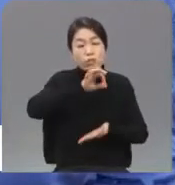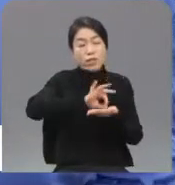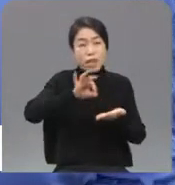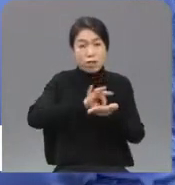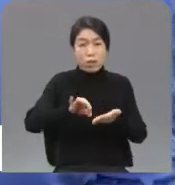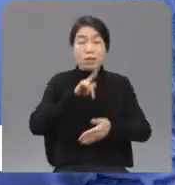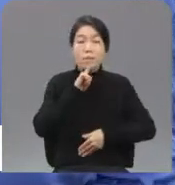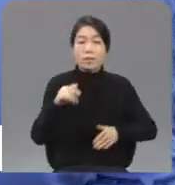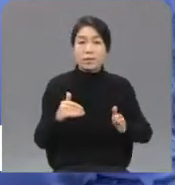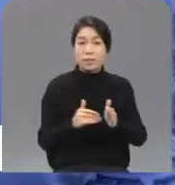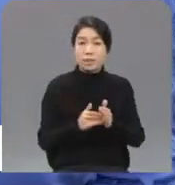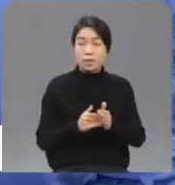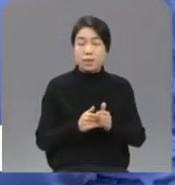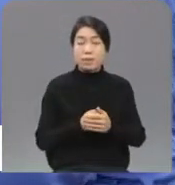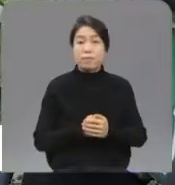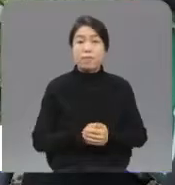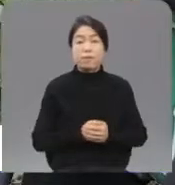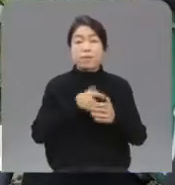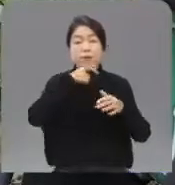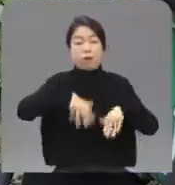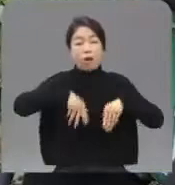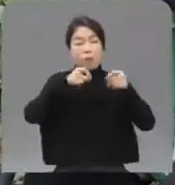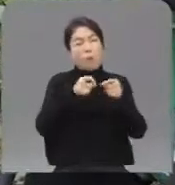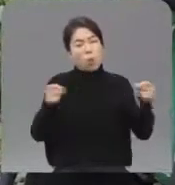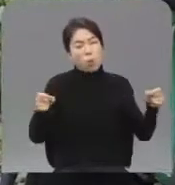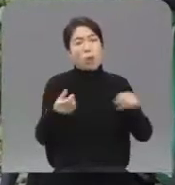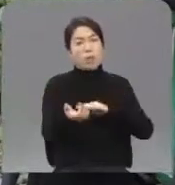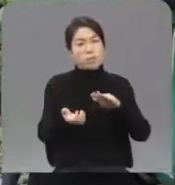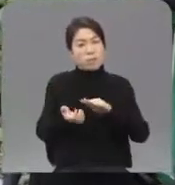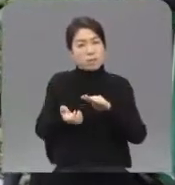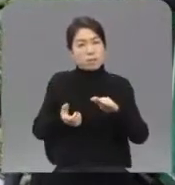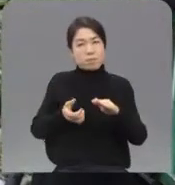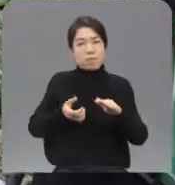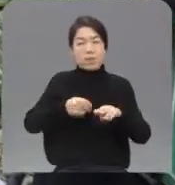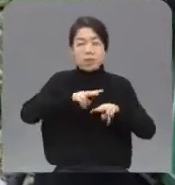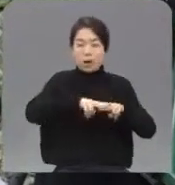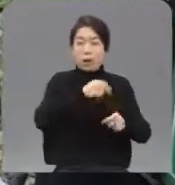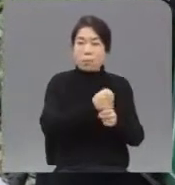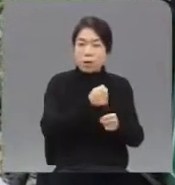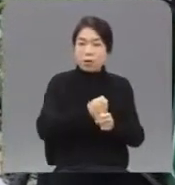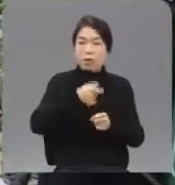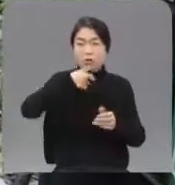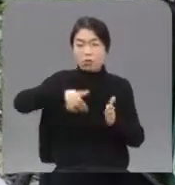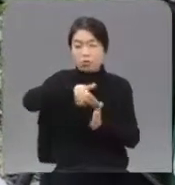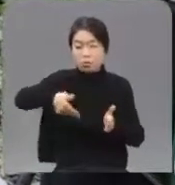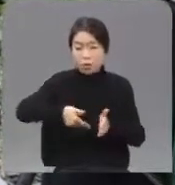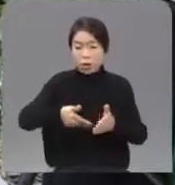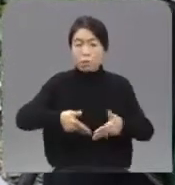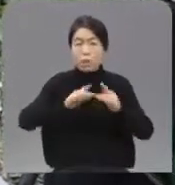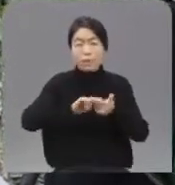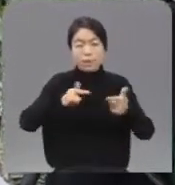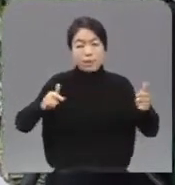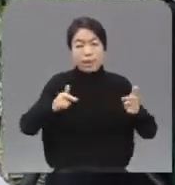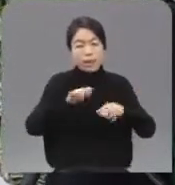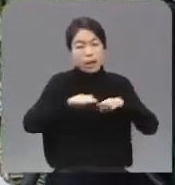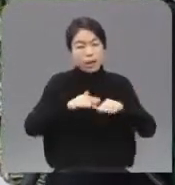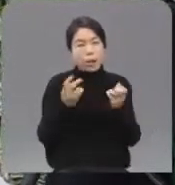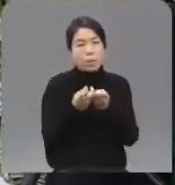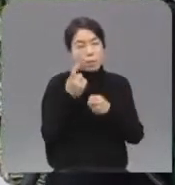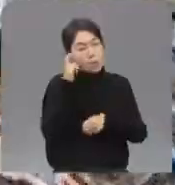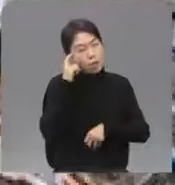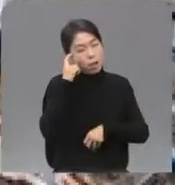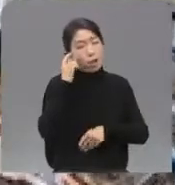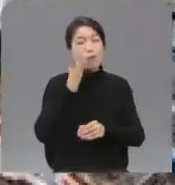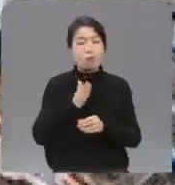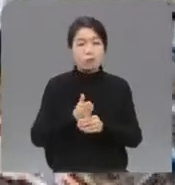밝혔습니다 고흥군은 가뭄 장기화에 대비해 관정 설치와 저수지 준설 등 다각적인 대책을 검토하고